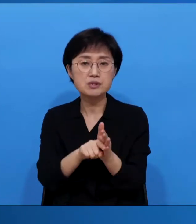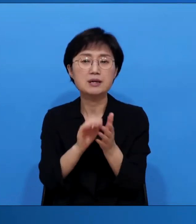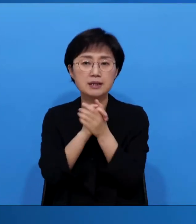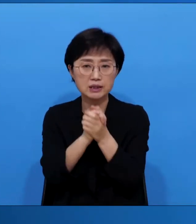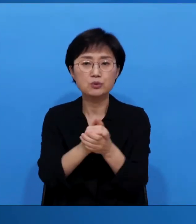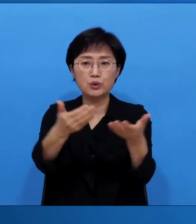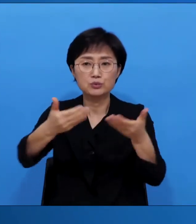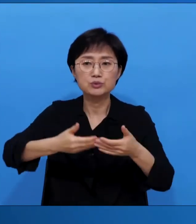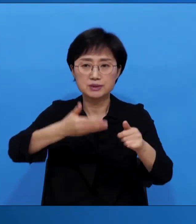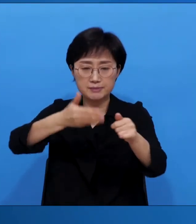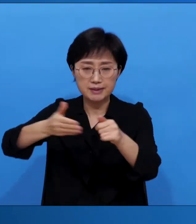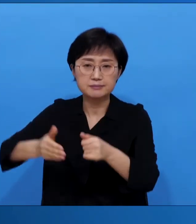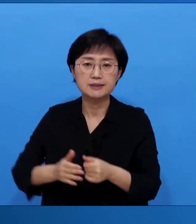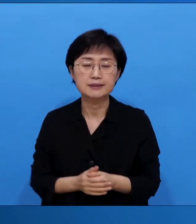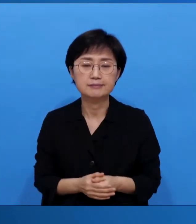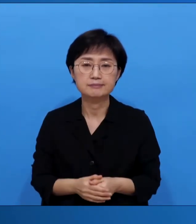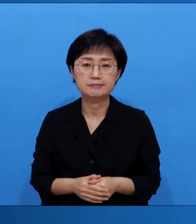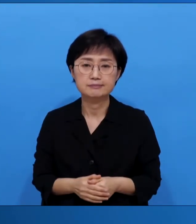기도 부탁드립니다.